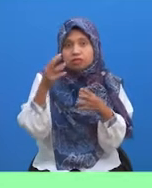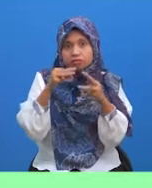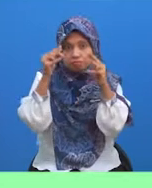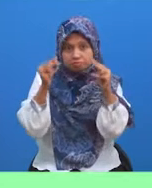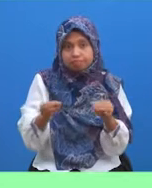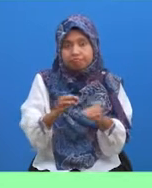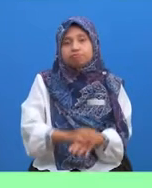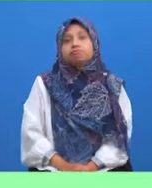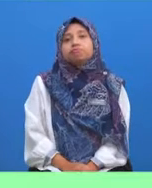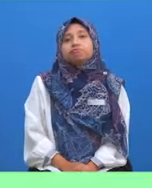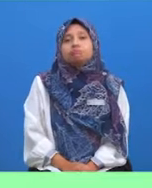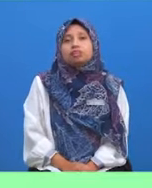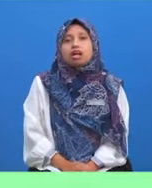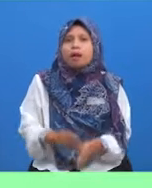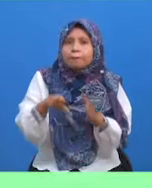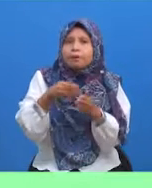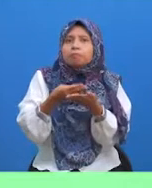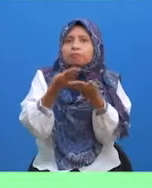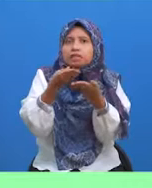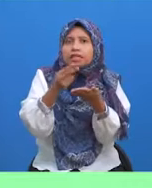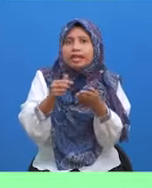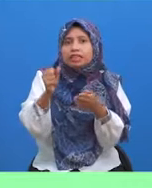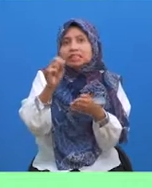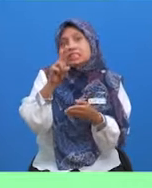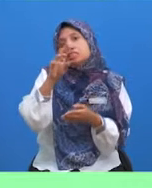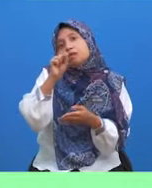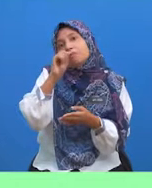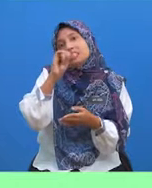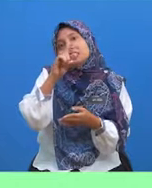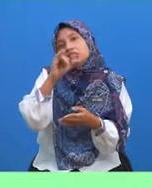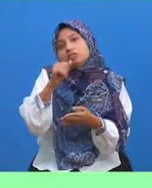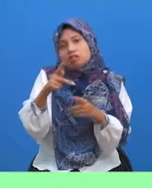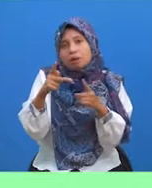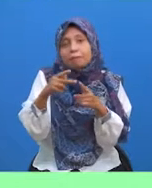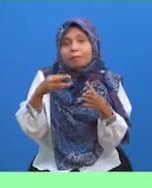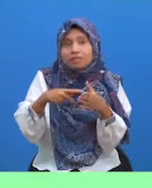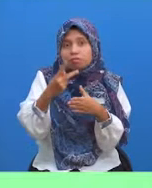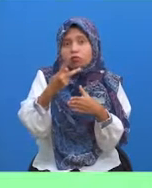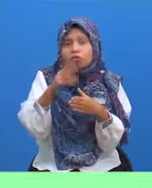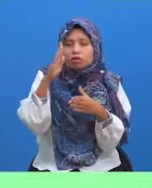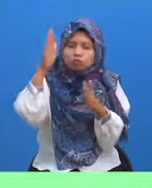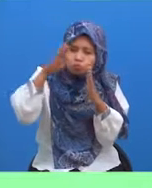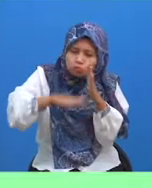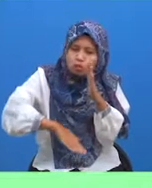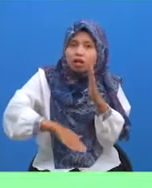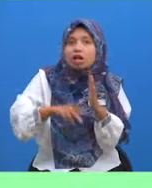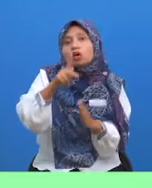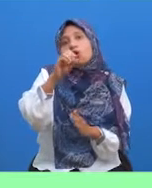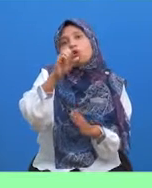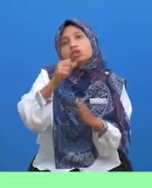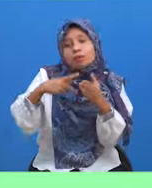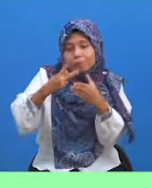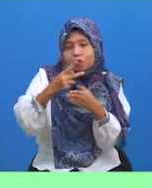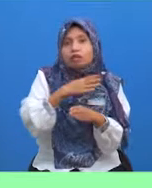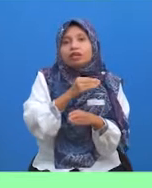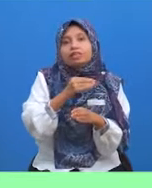pemberian subsidi oleh kerajaan kepada pengeluar akan mengurang kain khas pengeluaran dan pengeluaqan